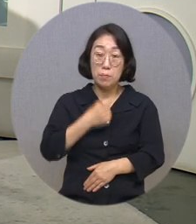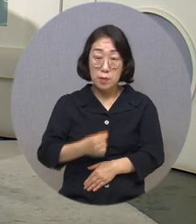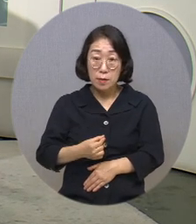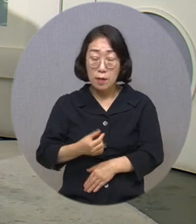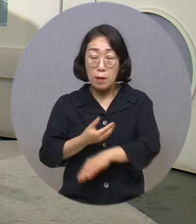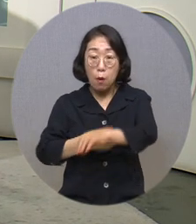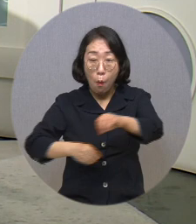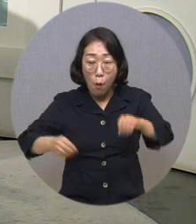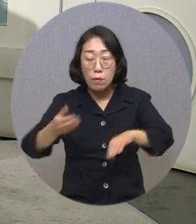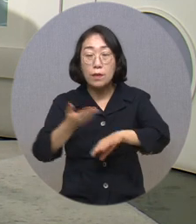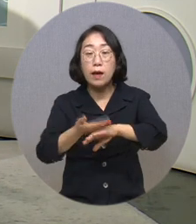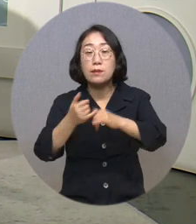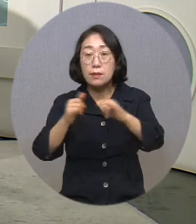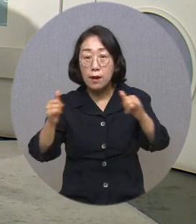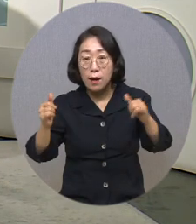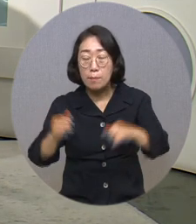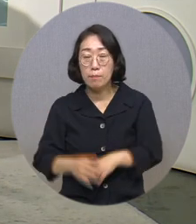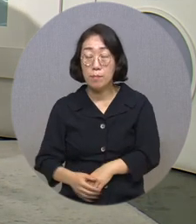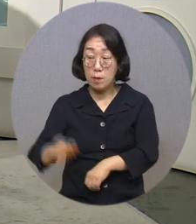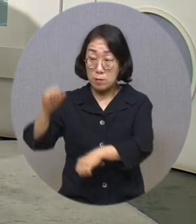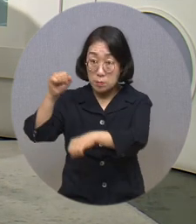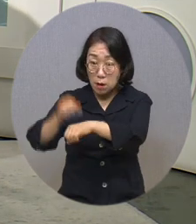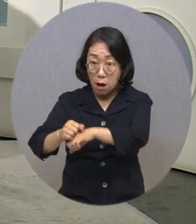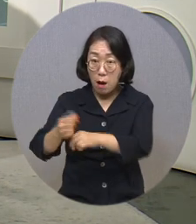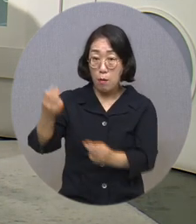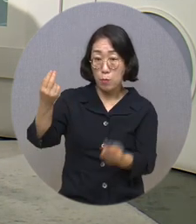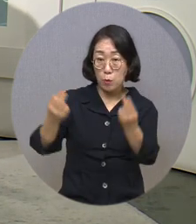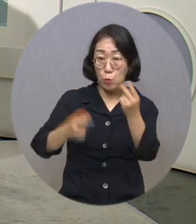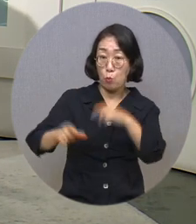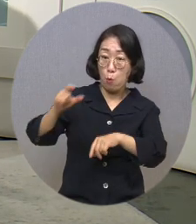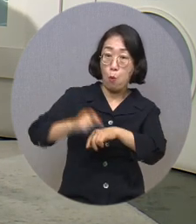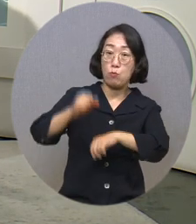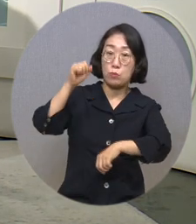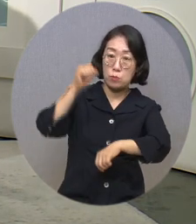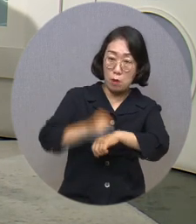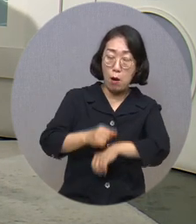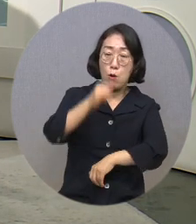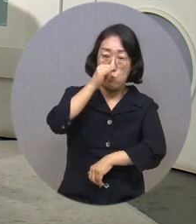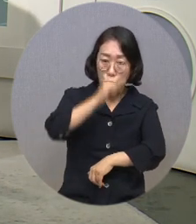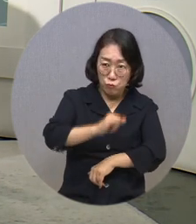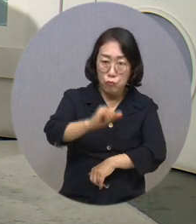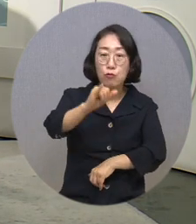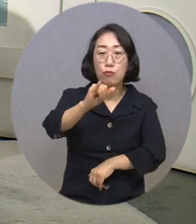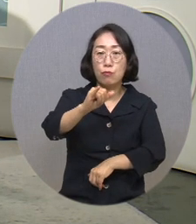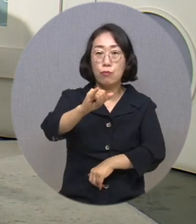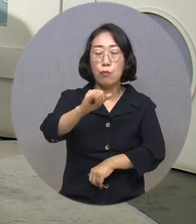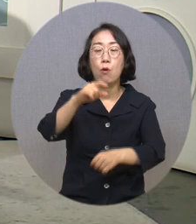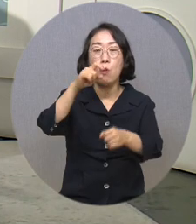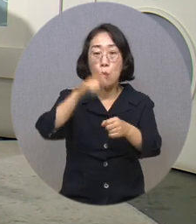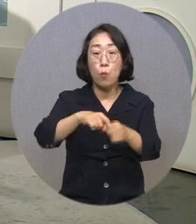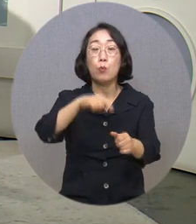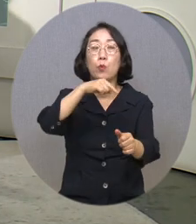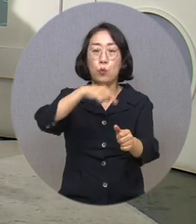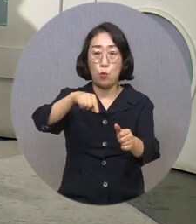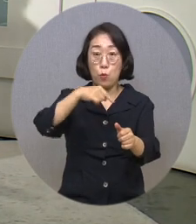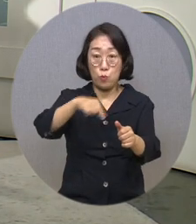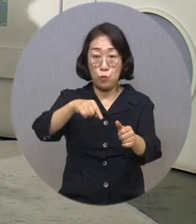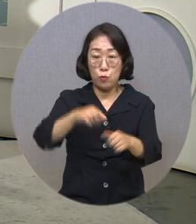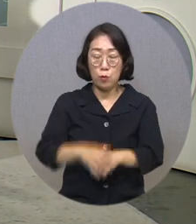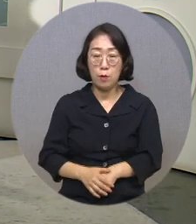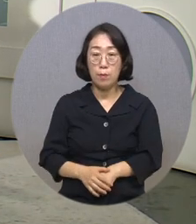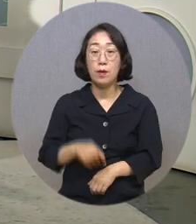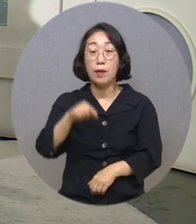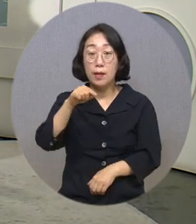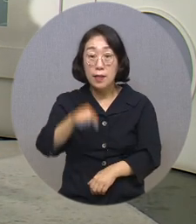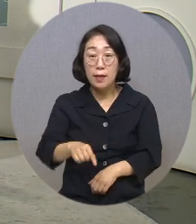남의 잘남 위에 나의 더 잘남의 증명이라는 교육으로 가려면 그리고 그런 교육을 해서 이제 외국으로